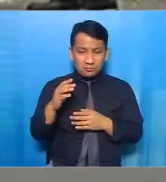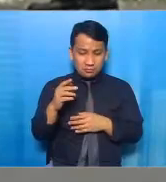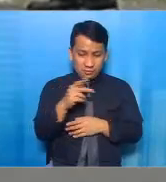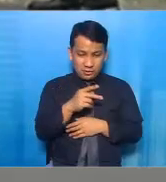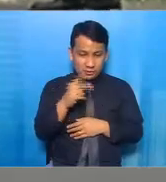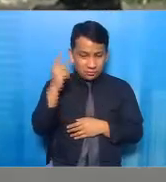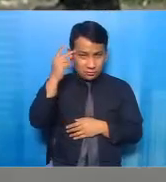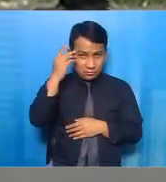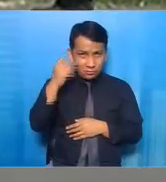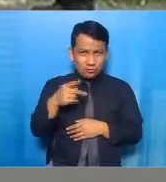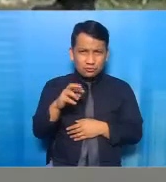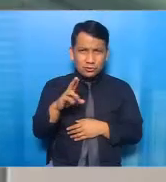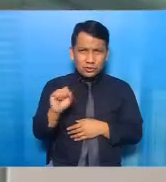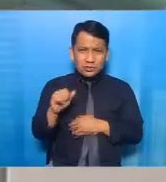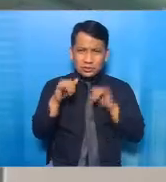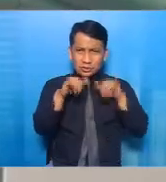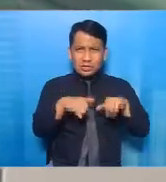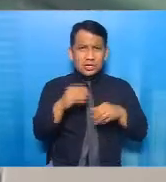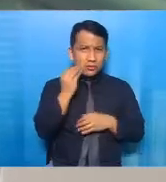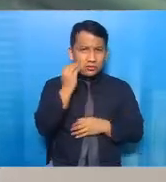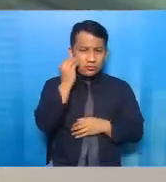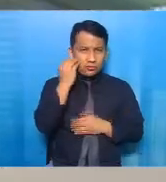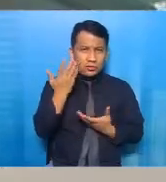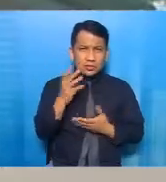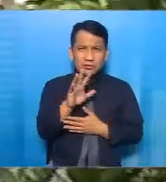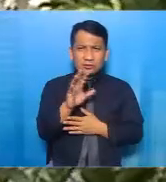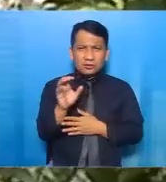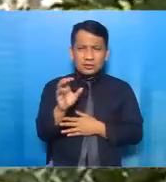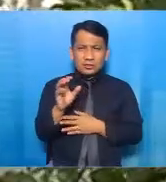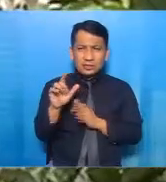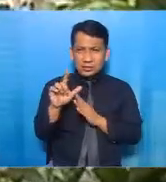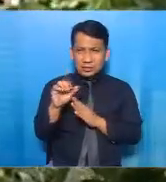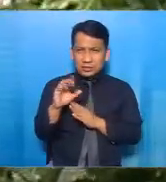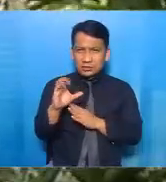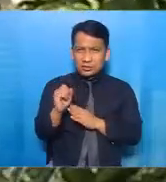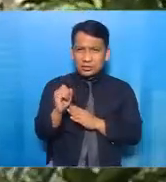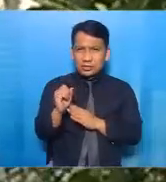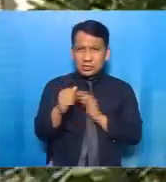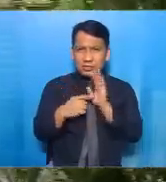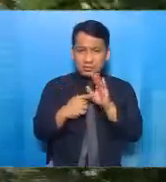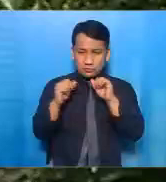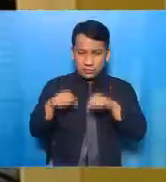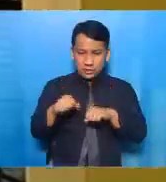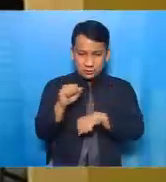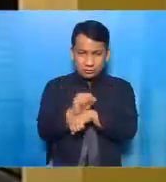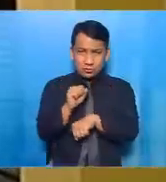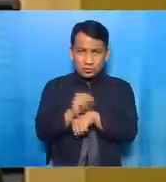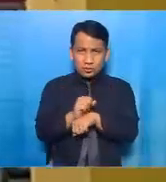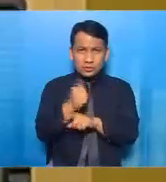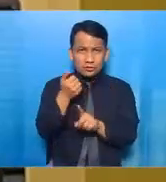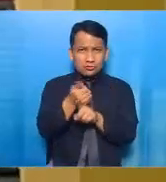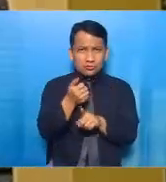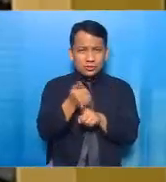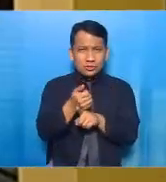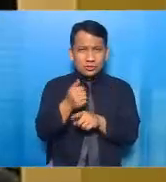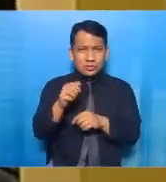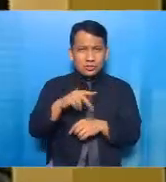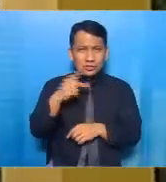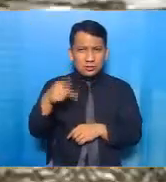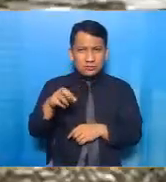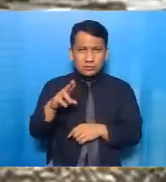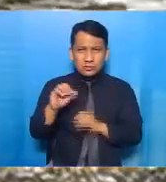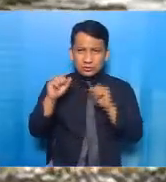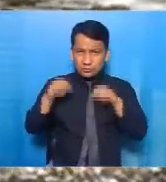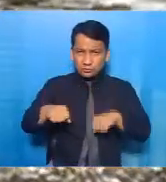Stay at home muna ang nasa 3,000 pamilyang apektado ng lockdown. At tangi yung mga essential workers at authorized persons outside of residence